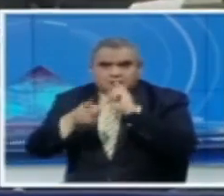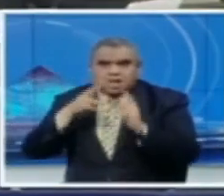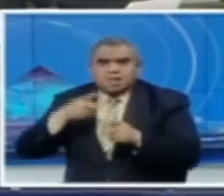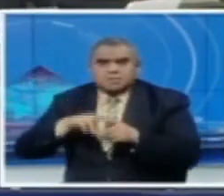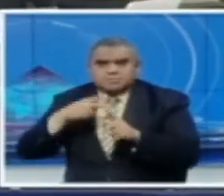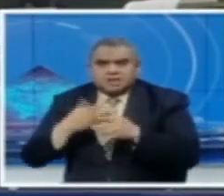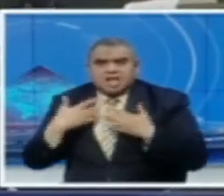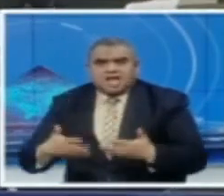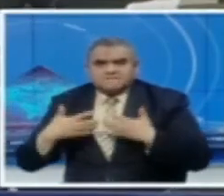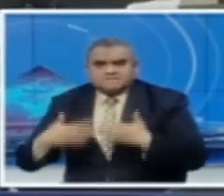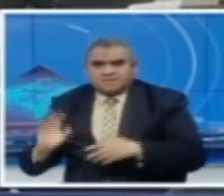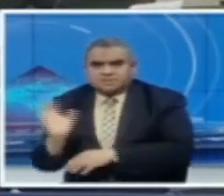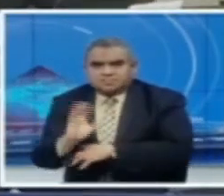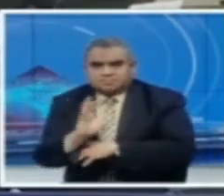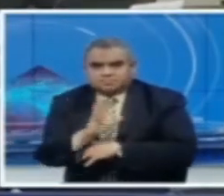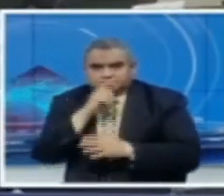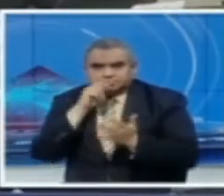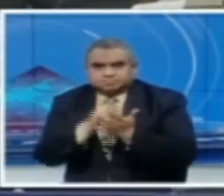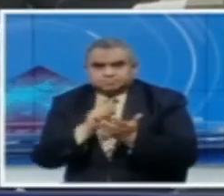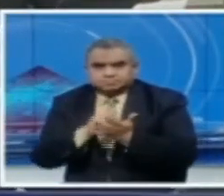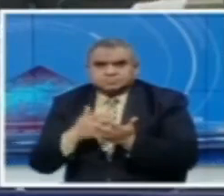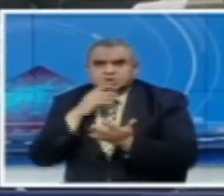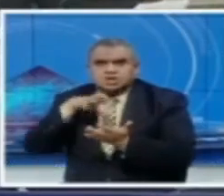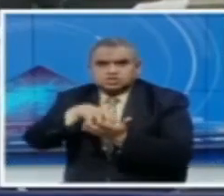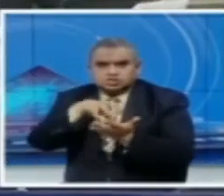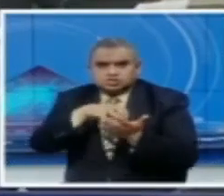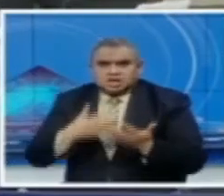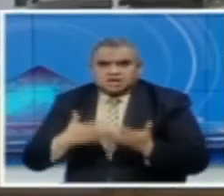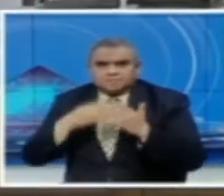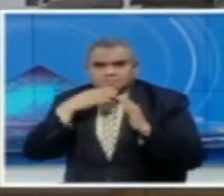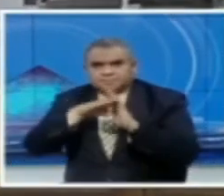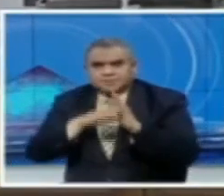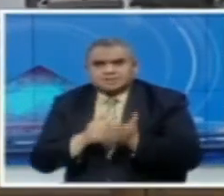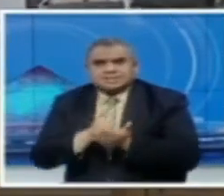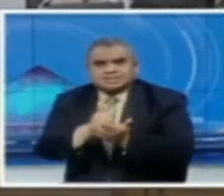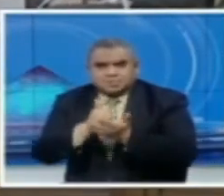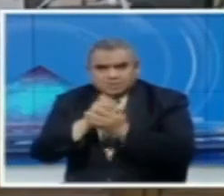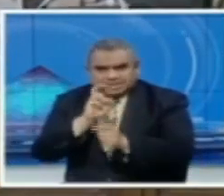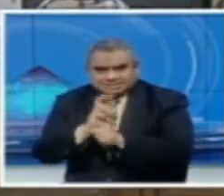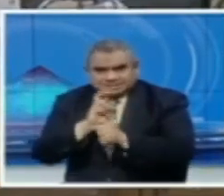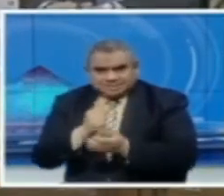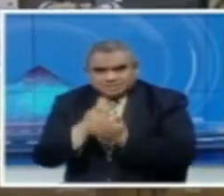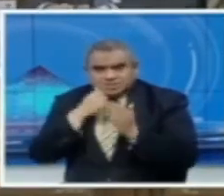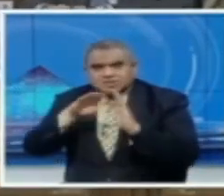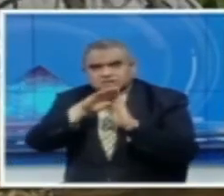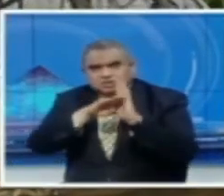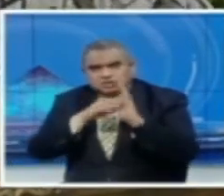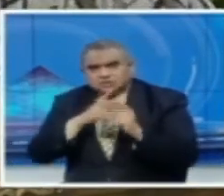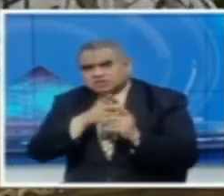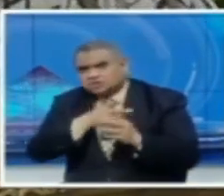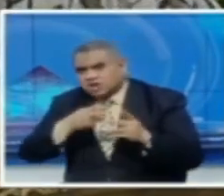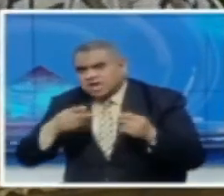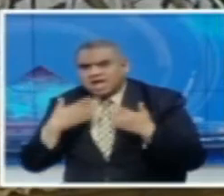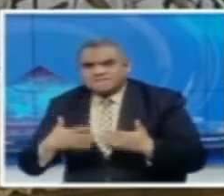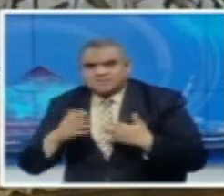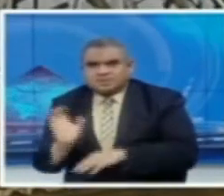من التيسيرات بشأن إجراءات الحصول على وحدات سكنية بنظام التمويل العقاري لمختلف